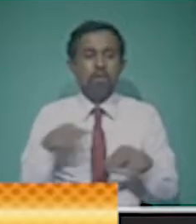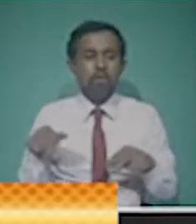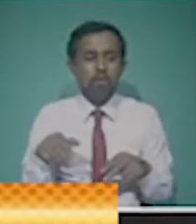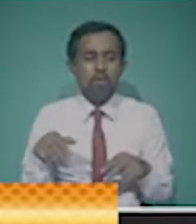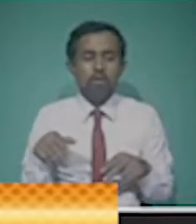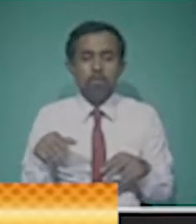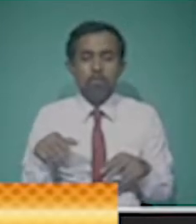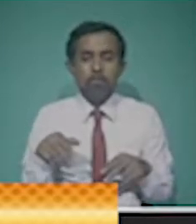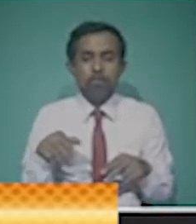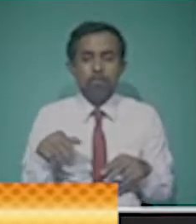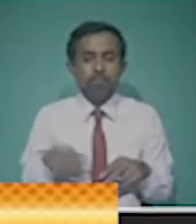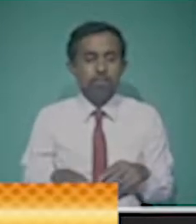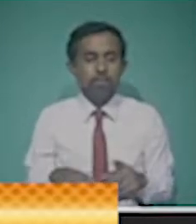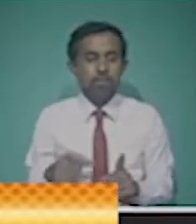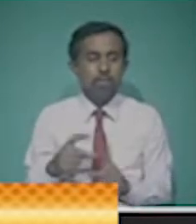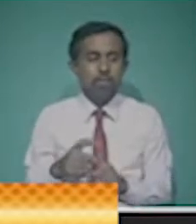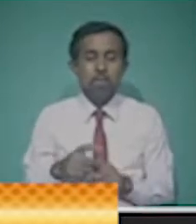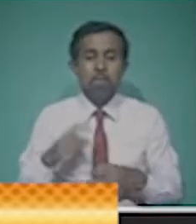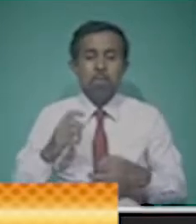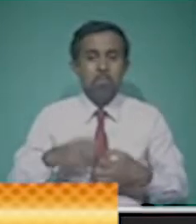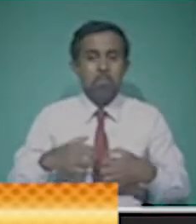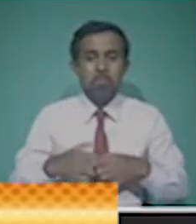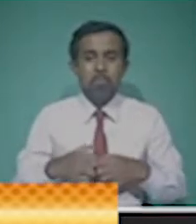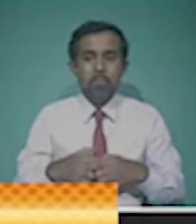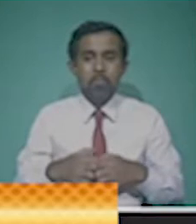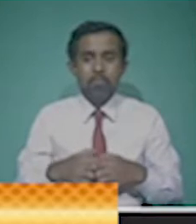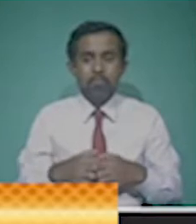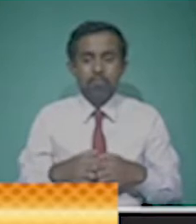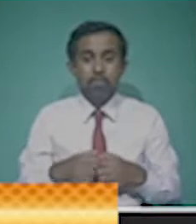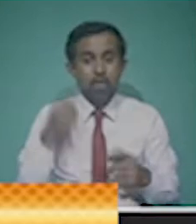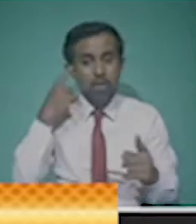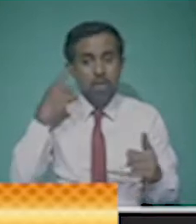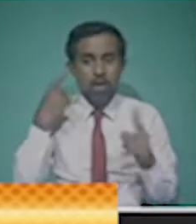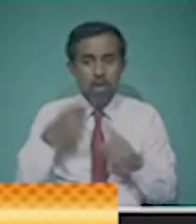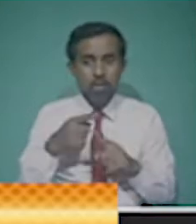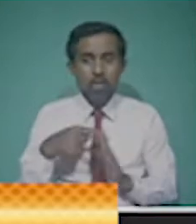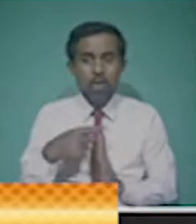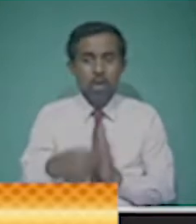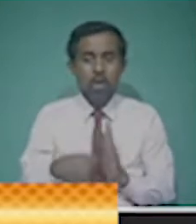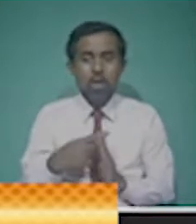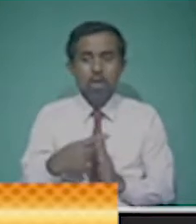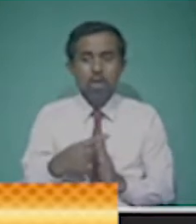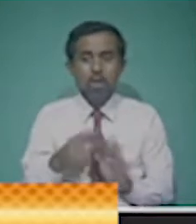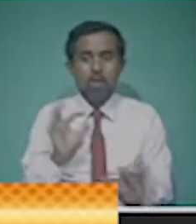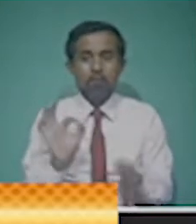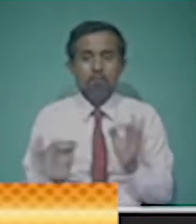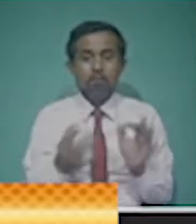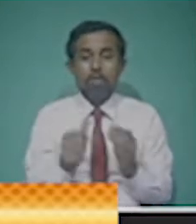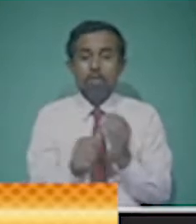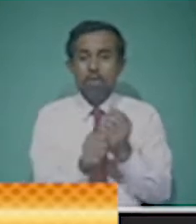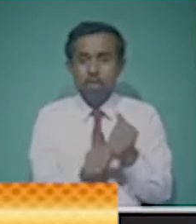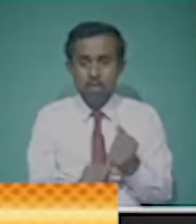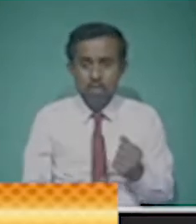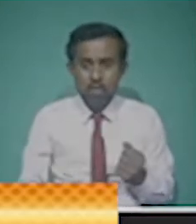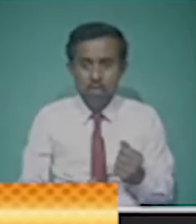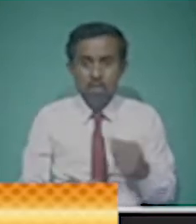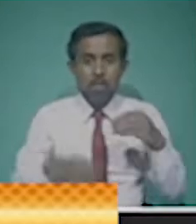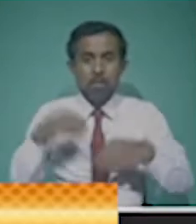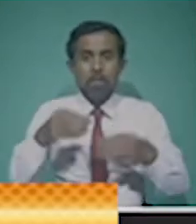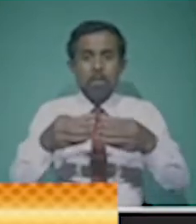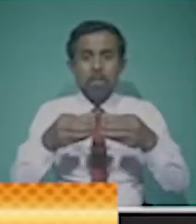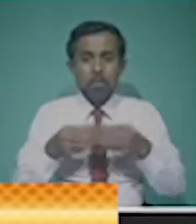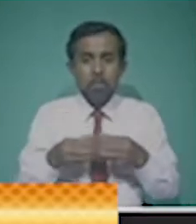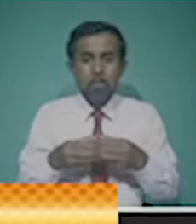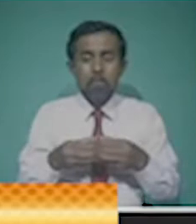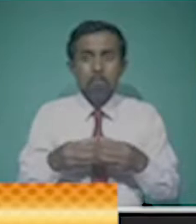இந்த பரப தத்தியாக்கு இன்னிசா மே மே மே சம்பந்தவ மேரட்டே Wadukam kau jinu jinu kerana, desa orang paksa dia dat,